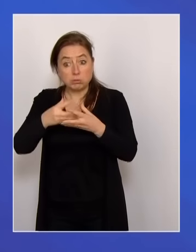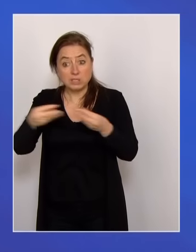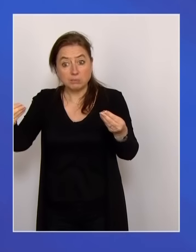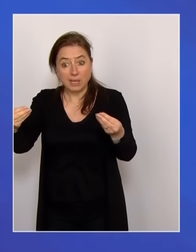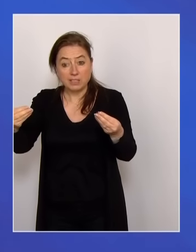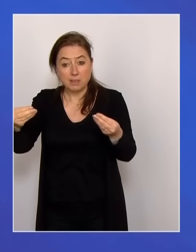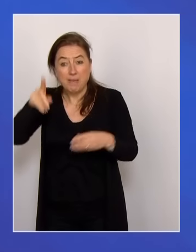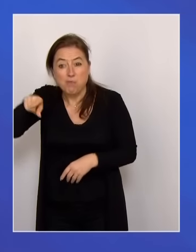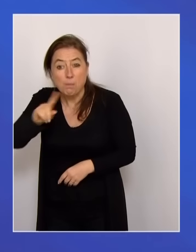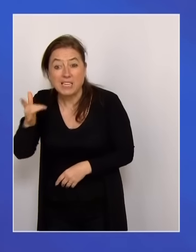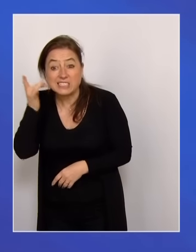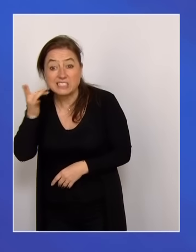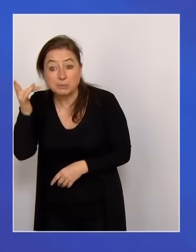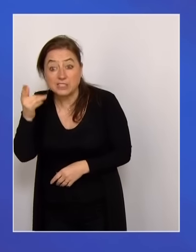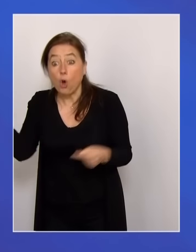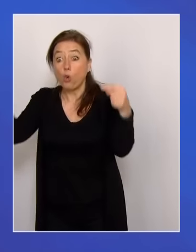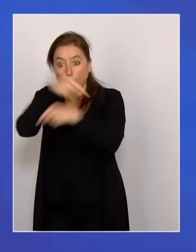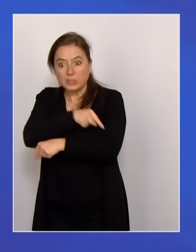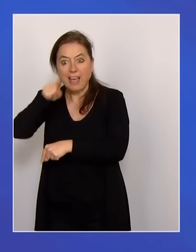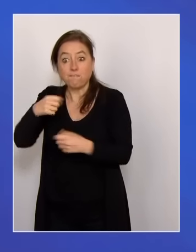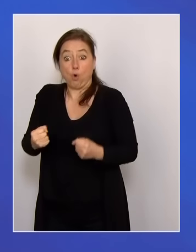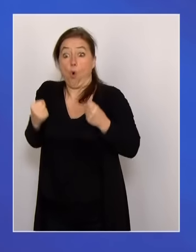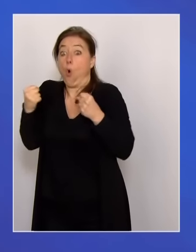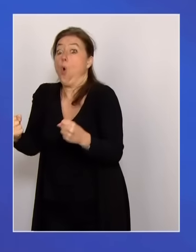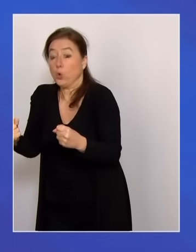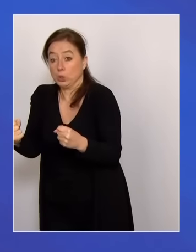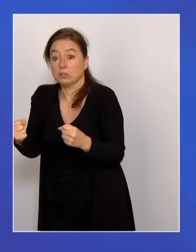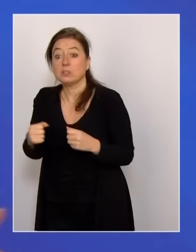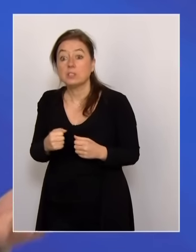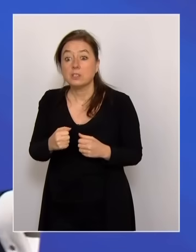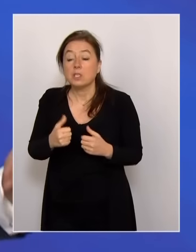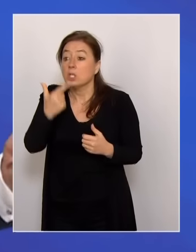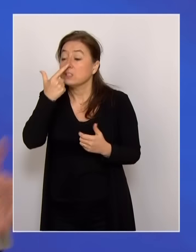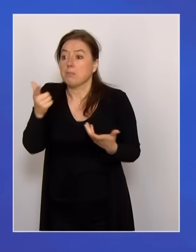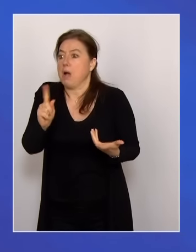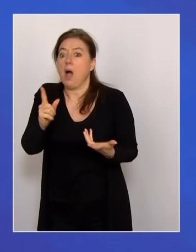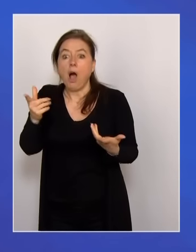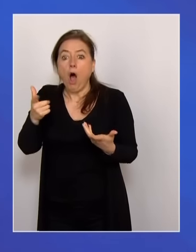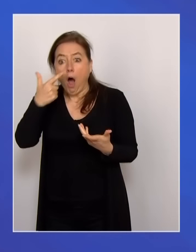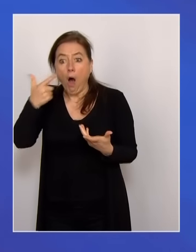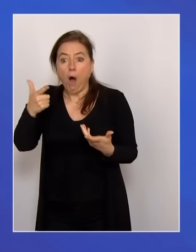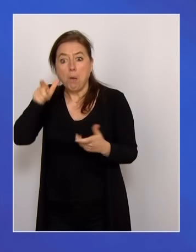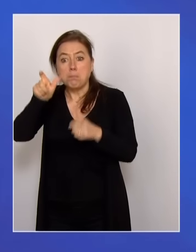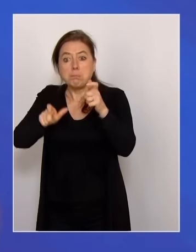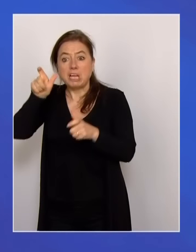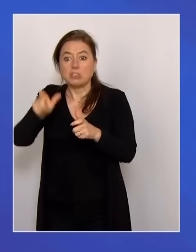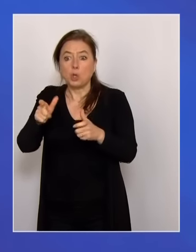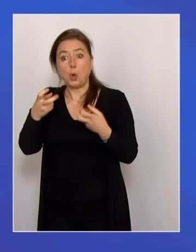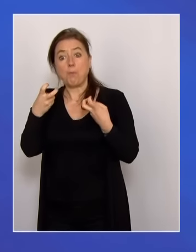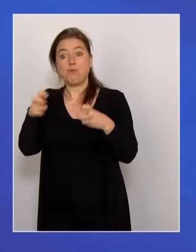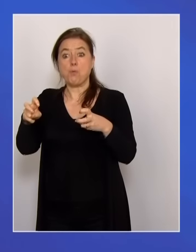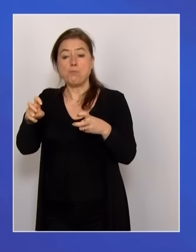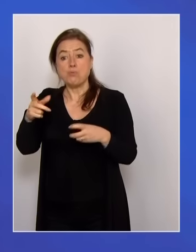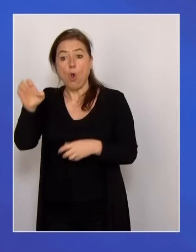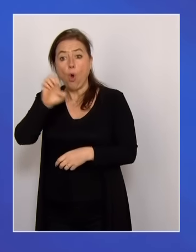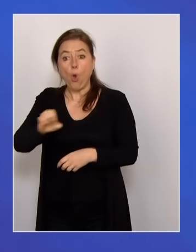est dans l'audace la réponse n'est pas dans le constat de dire ils sont en train de monter partout elle est dans se dire on